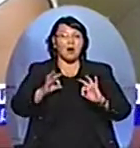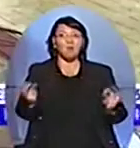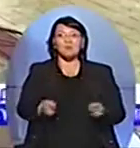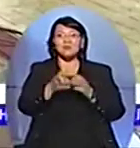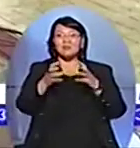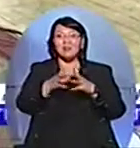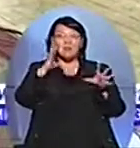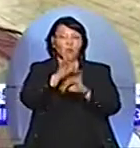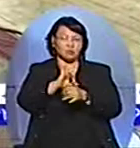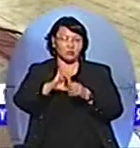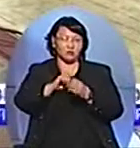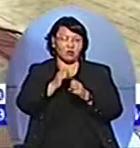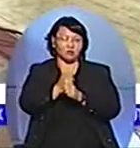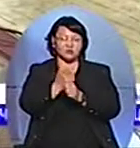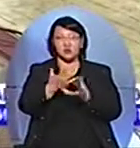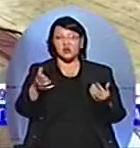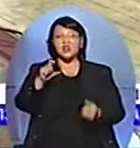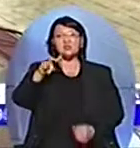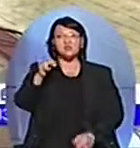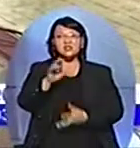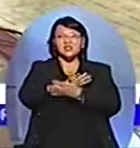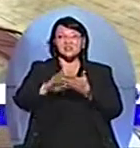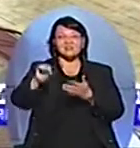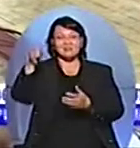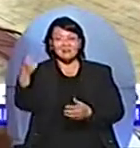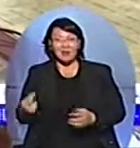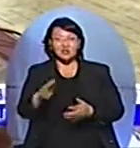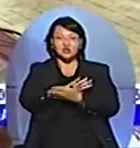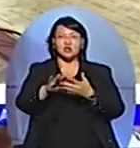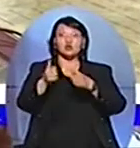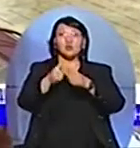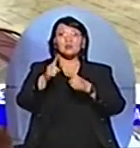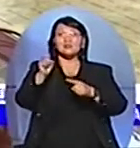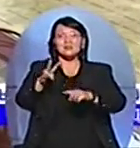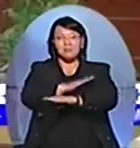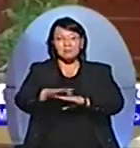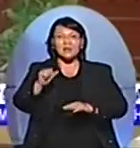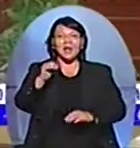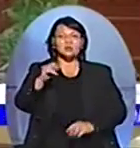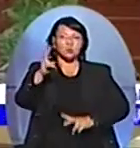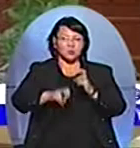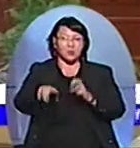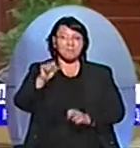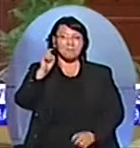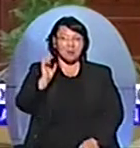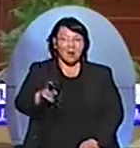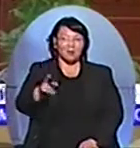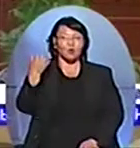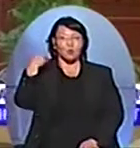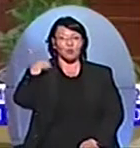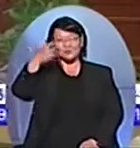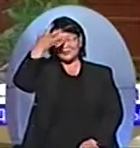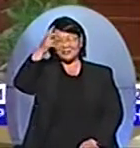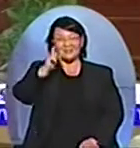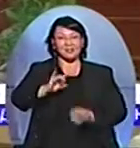эхлүүлсэн. Эрчим хүчний шинэ хөсвөр, шинэ төмөр зам, аж үйлдвэрийн парк гэд энэ олон ажил нь засгийн газрын рейтингийг урд хожид байгаагүй